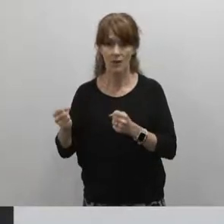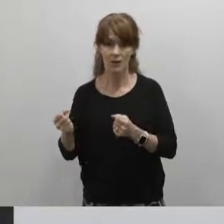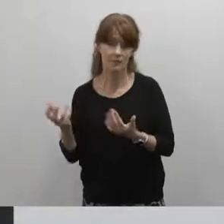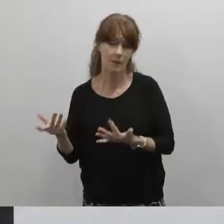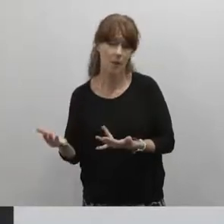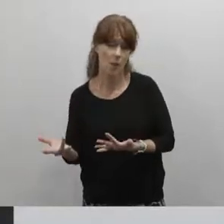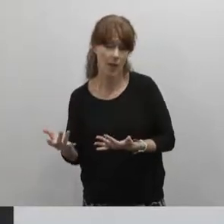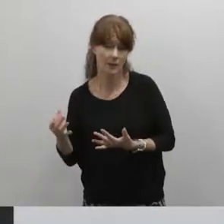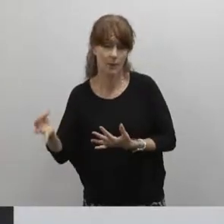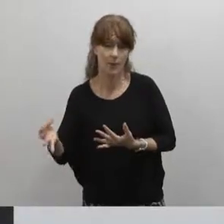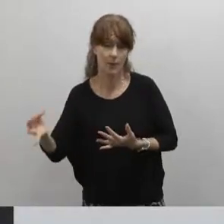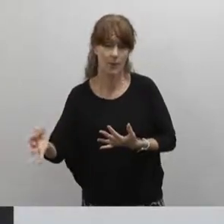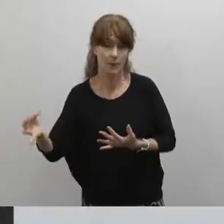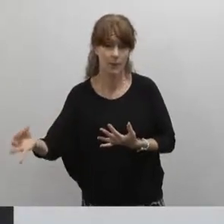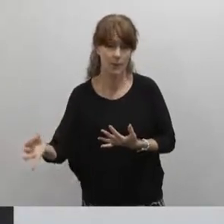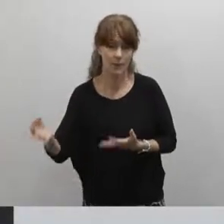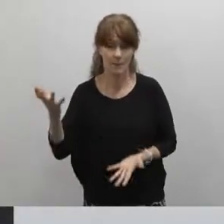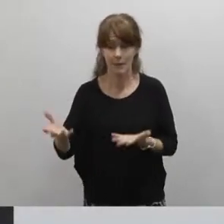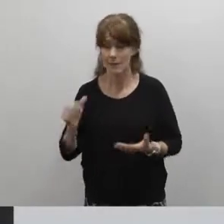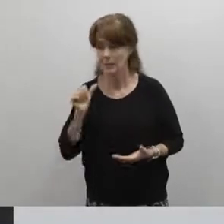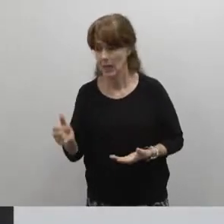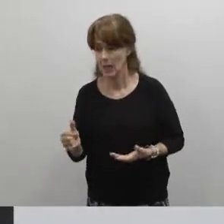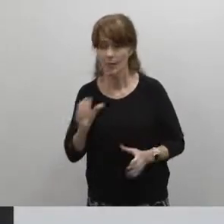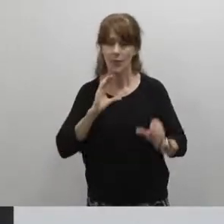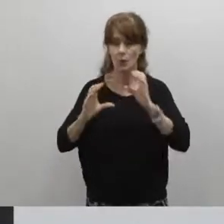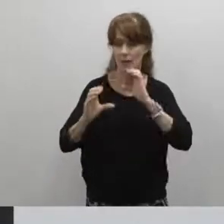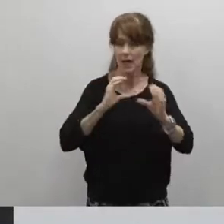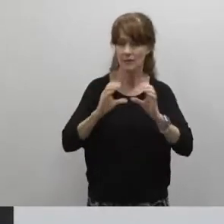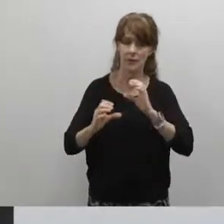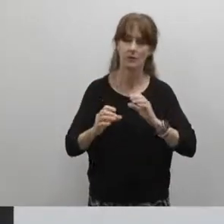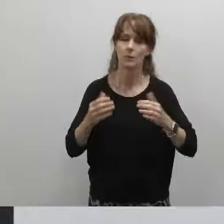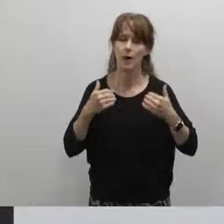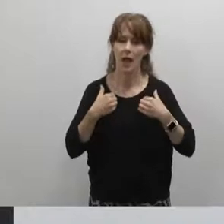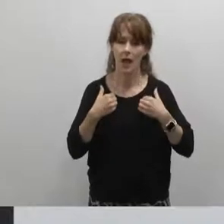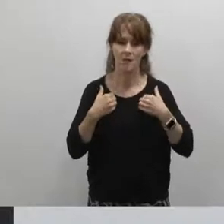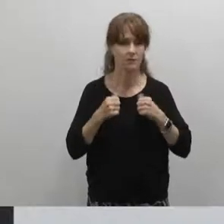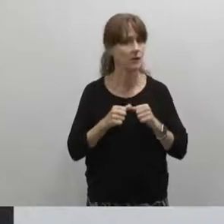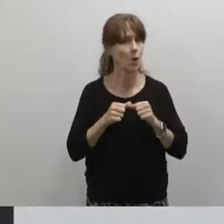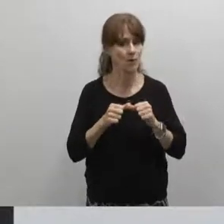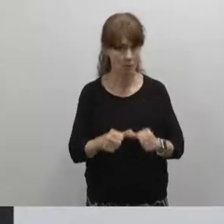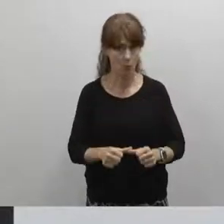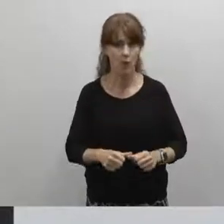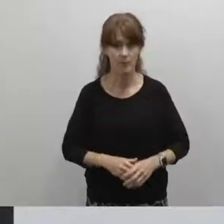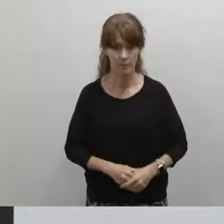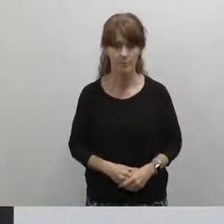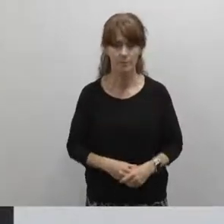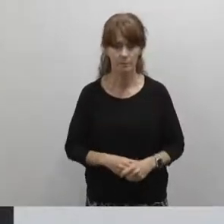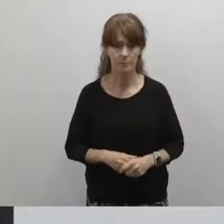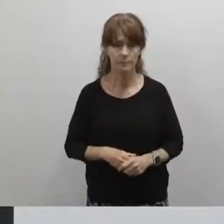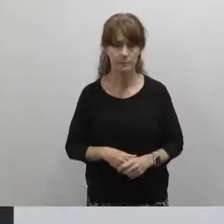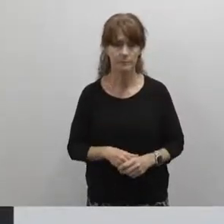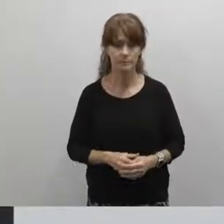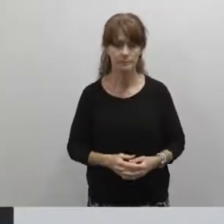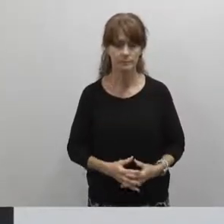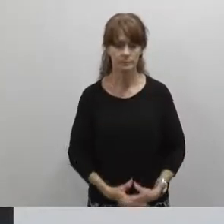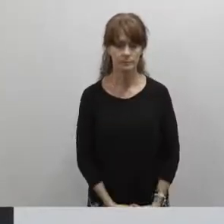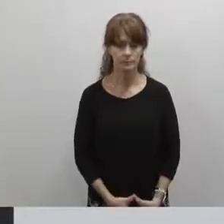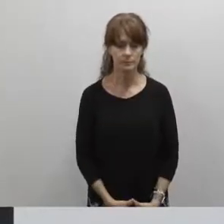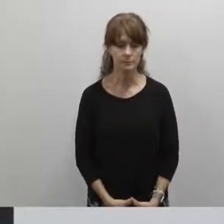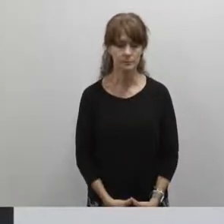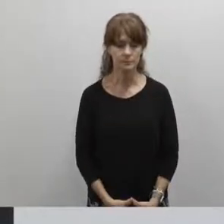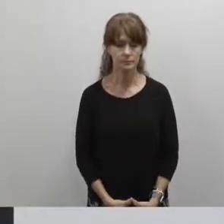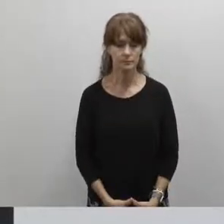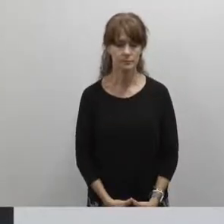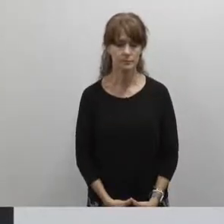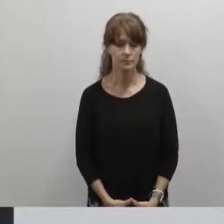bình túc từ tuộc cái càng gì càng diên dôn càng cả đất chân